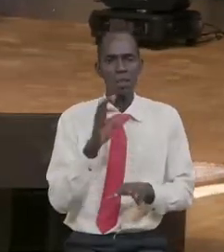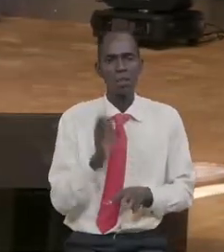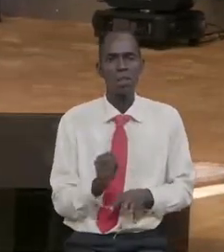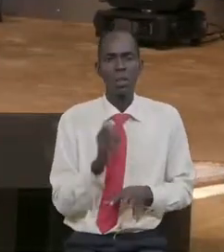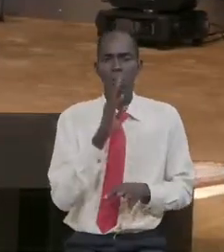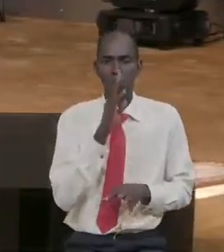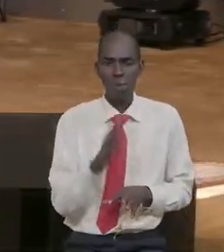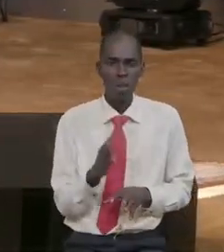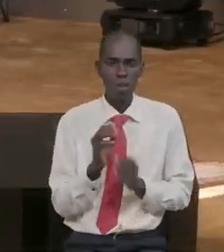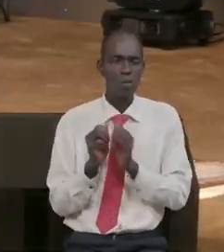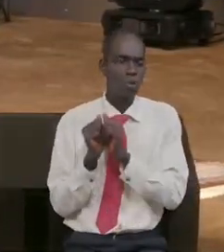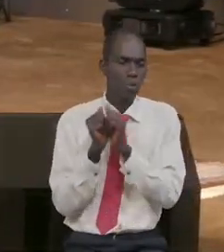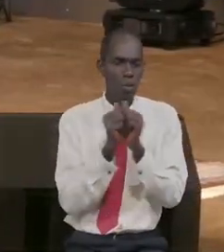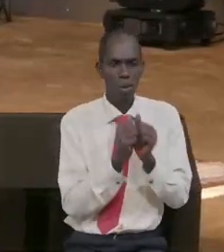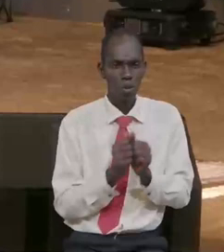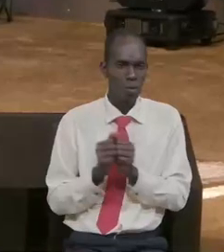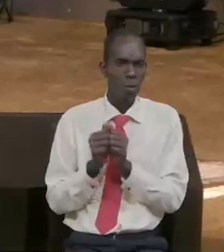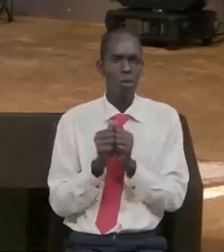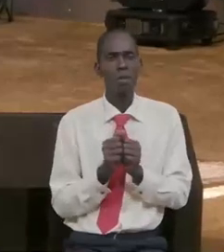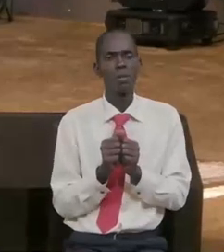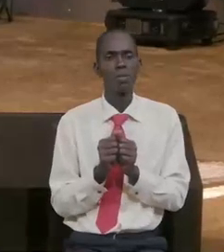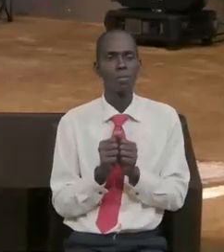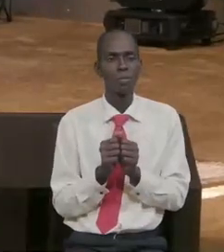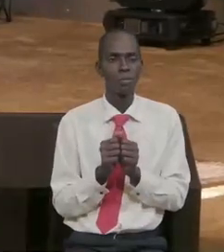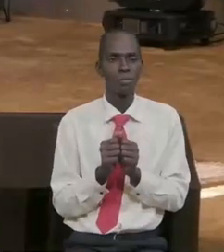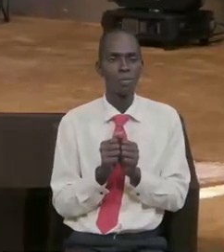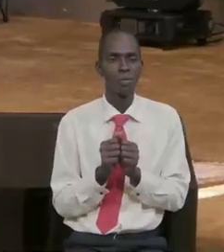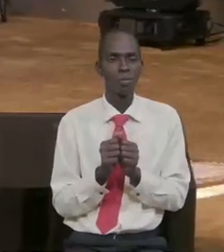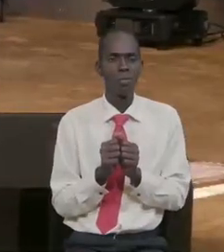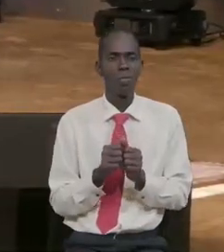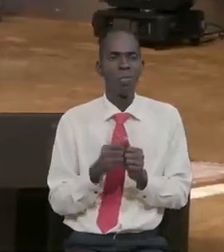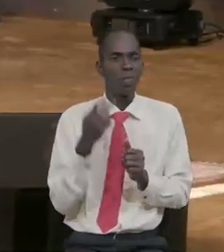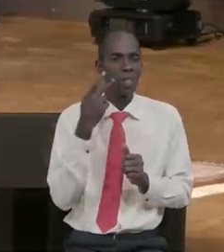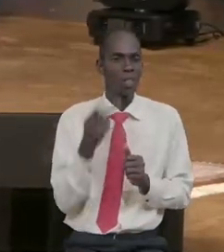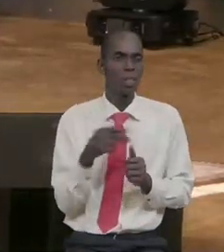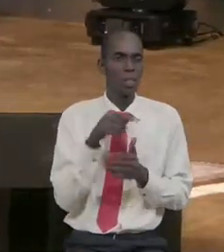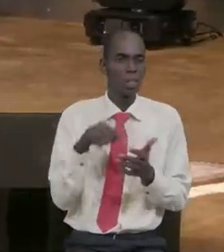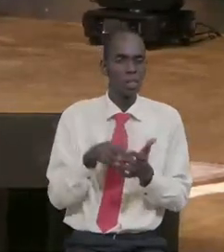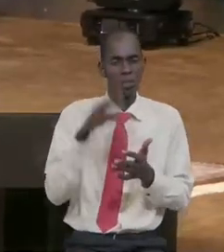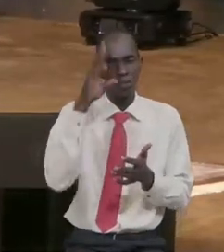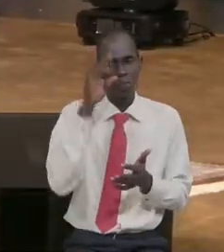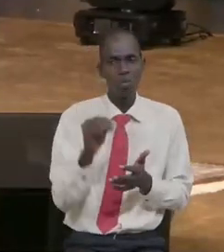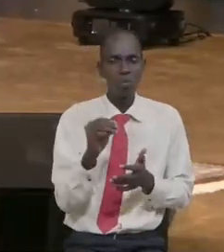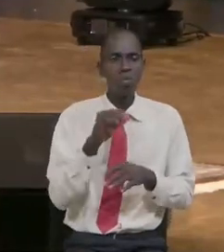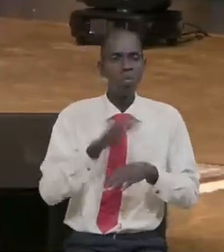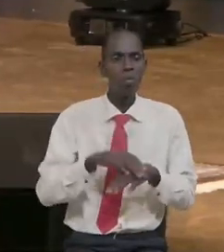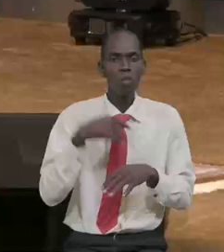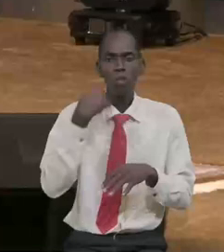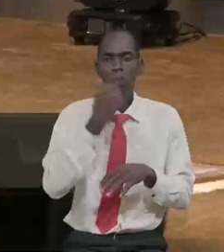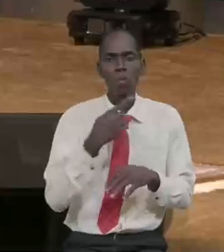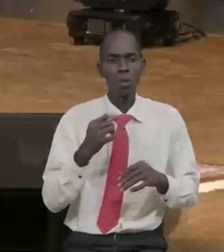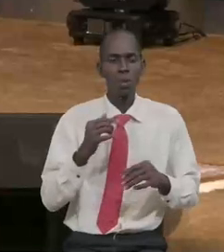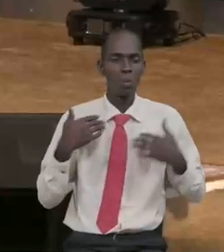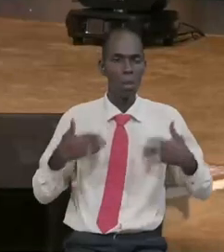roi s'assemblèrent. Ils virent que le feu n'avait eu